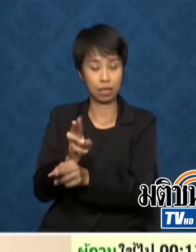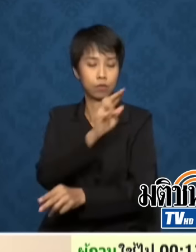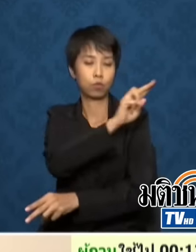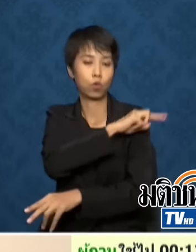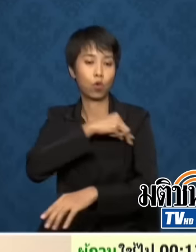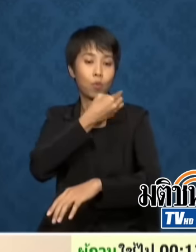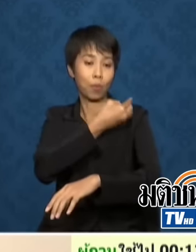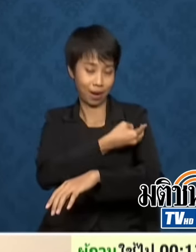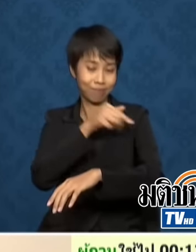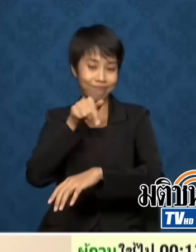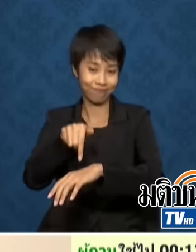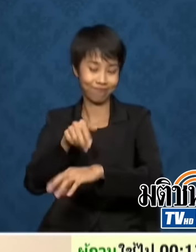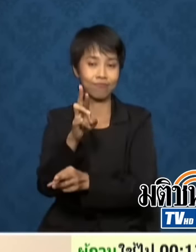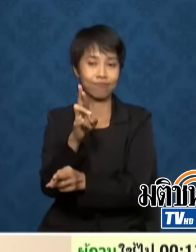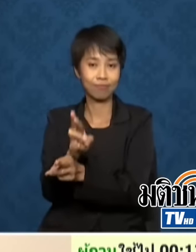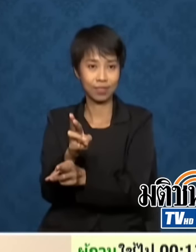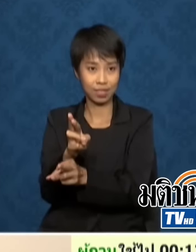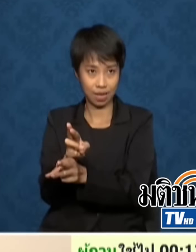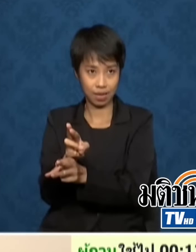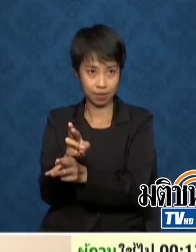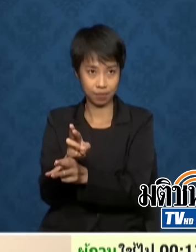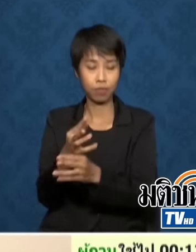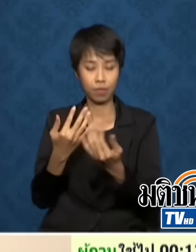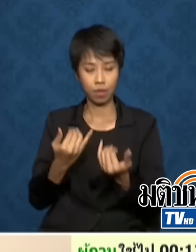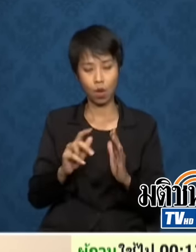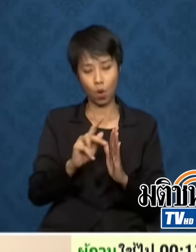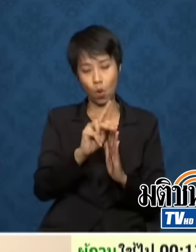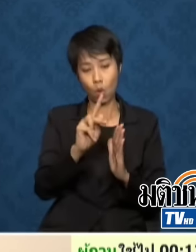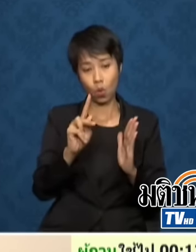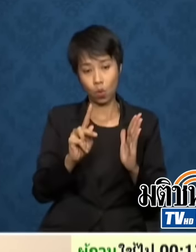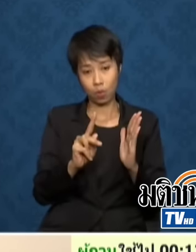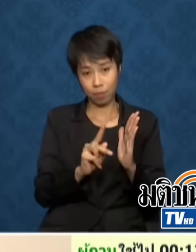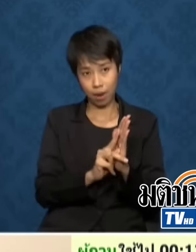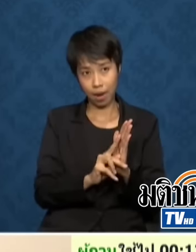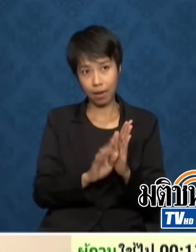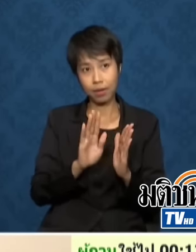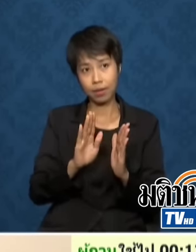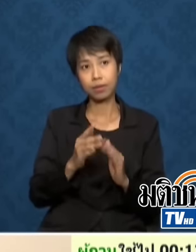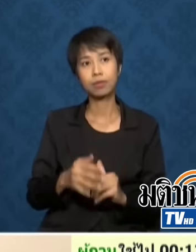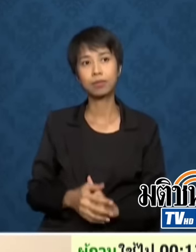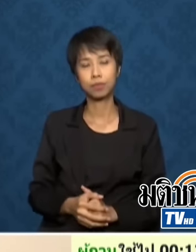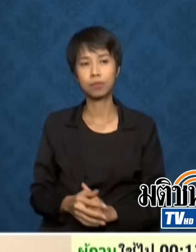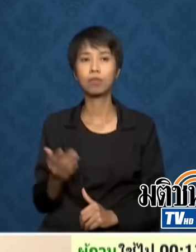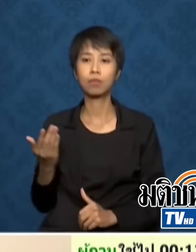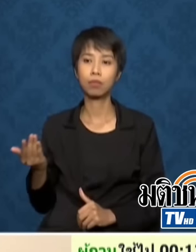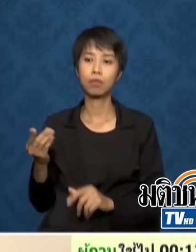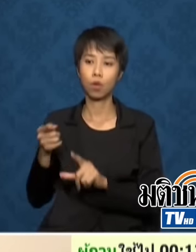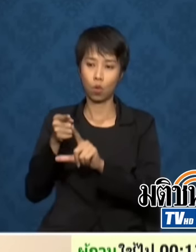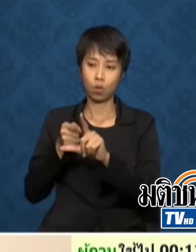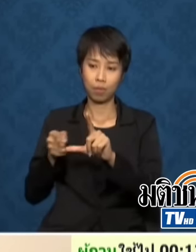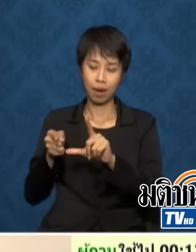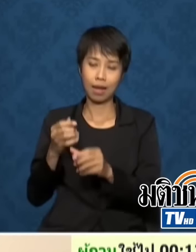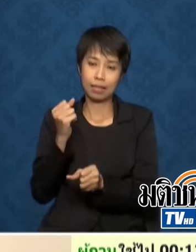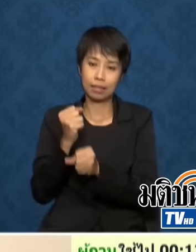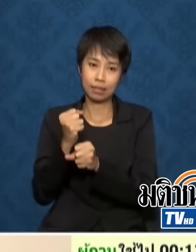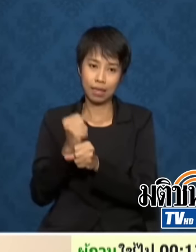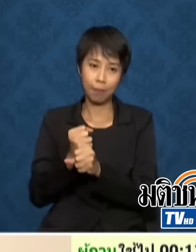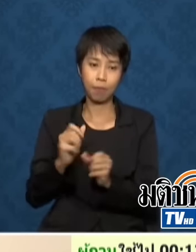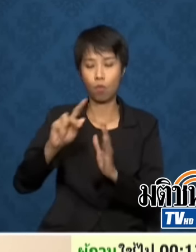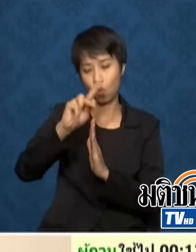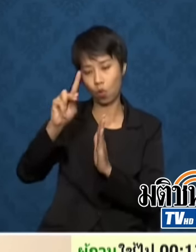พยาบาลในกฎหมายที่พรรคก้าวไกลแล้วกันเพราะอยู่พรรคก้าวไกลเป็นคนล่างเนี่ยท่านนทูตล่